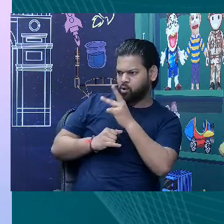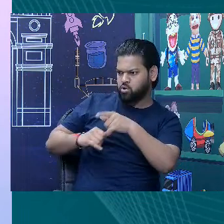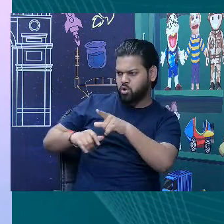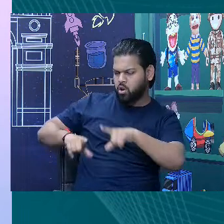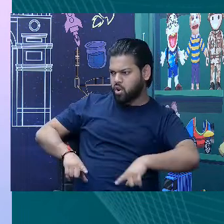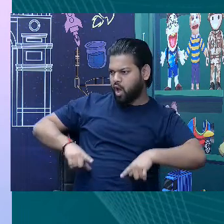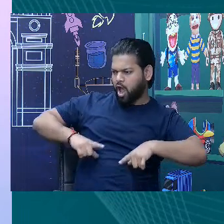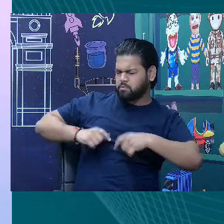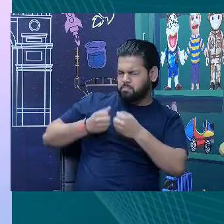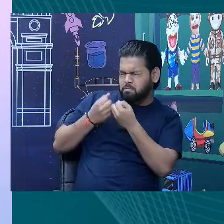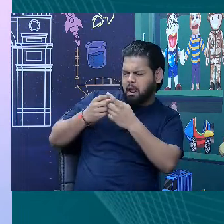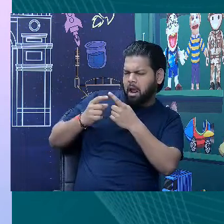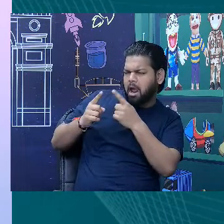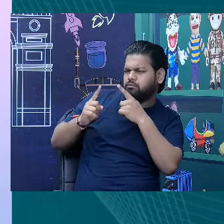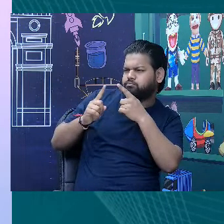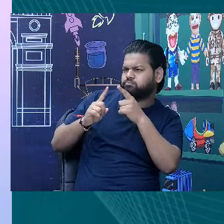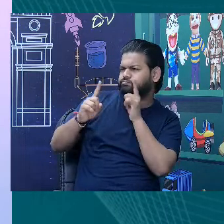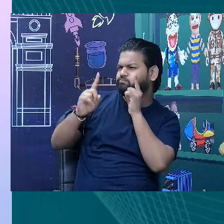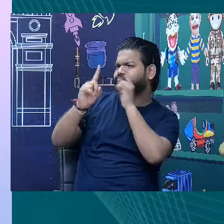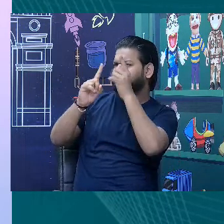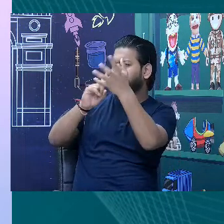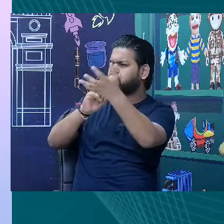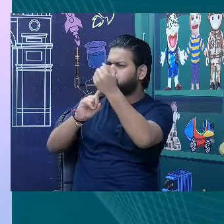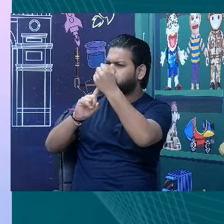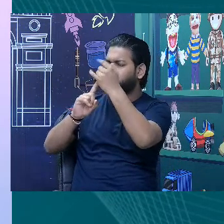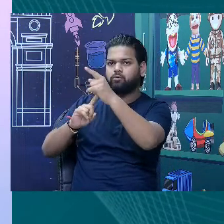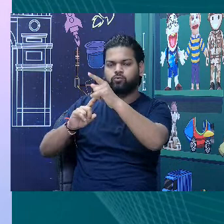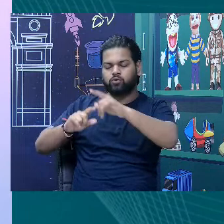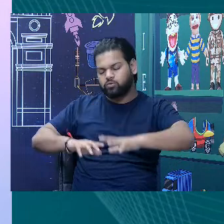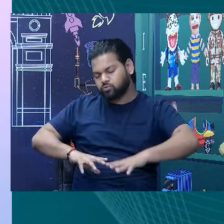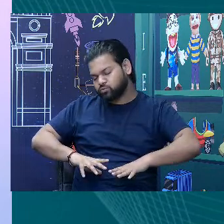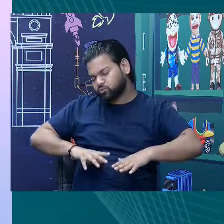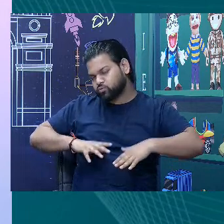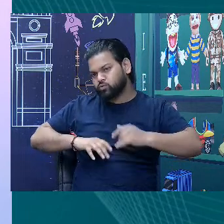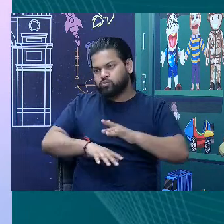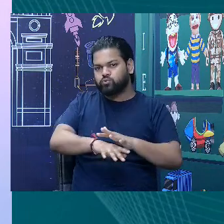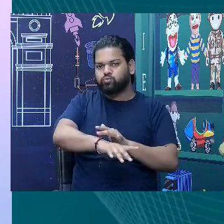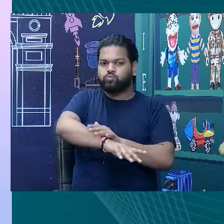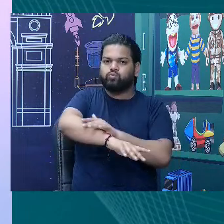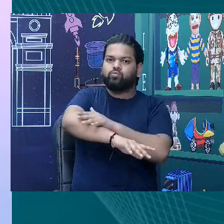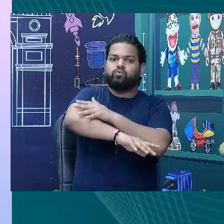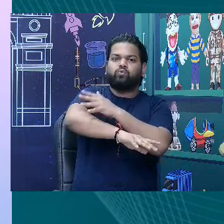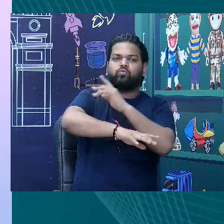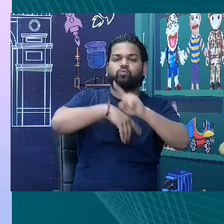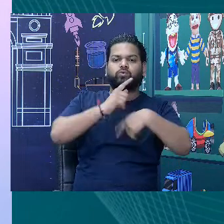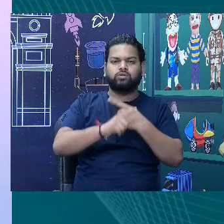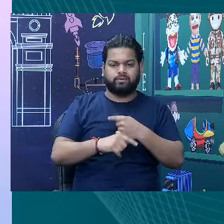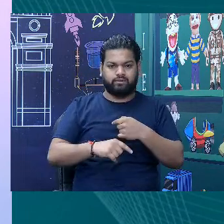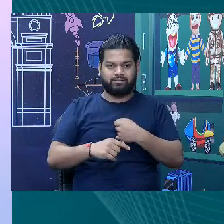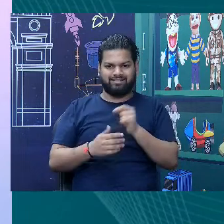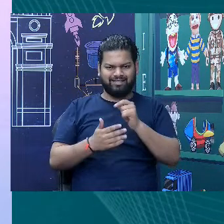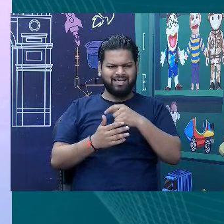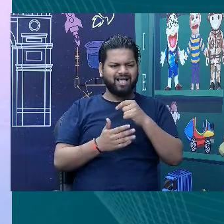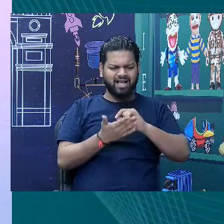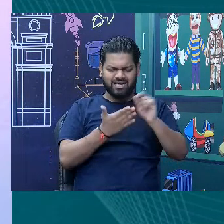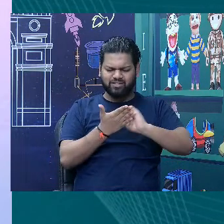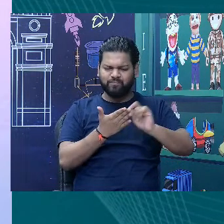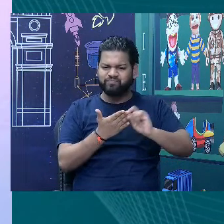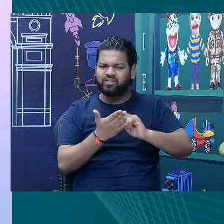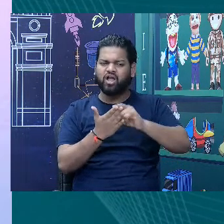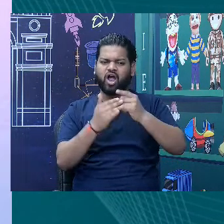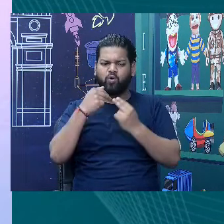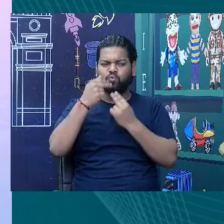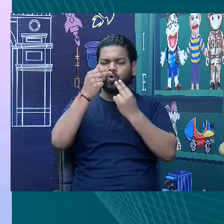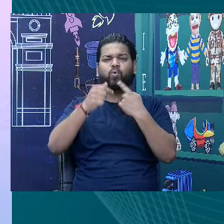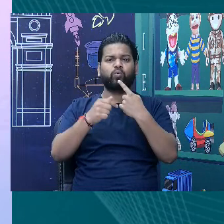से कह रहे हैं। जी, वो उनसे बात कर रहे हैं। और वो बता रहे हैं कि कैसे स्टीफन हॉकिंग ने उनको बहुत बहुत मोटिवेट किया